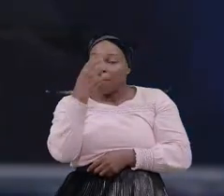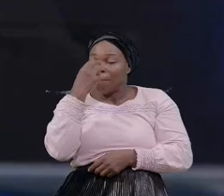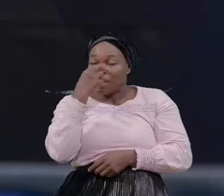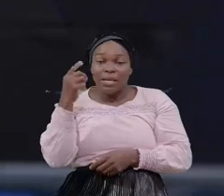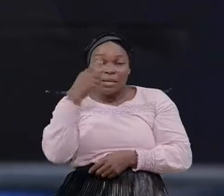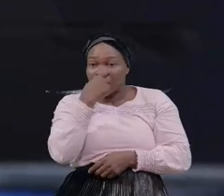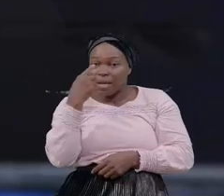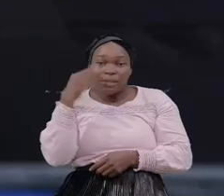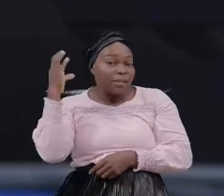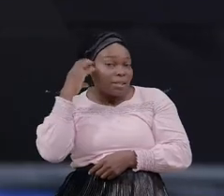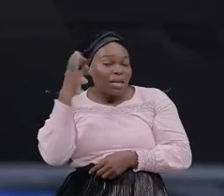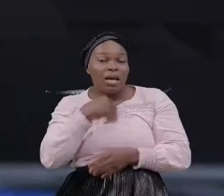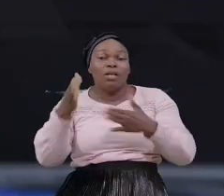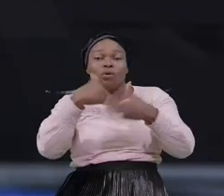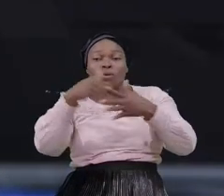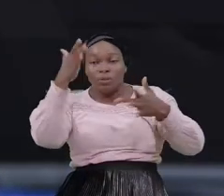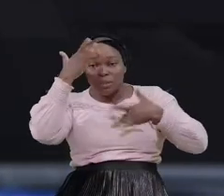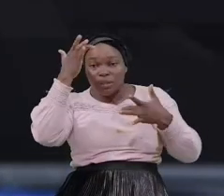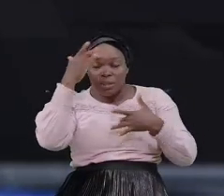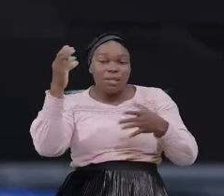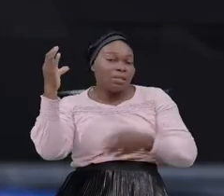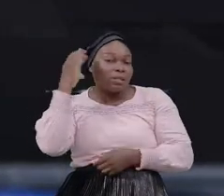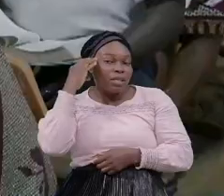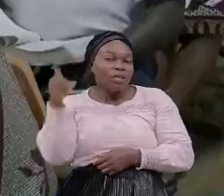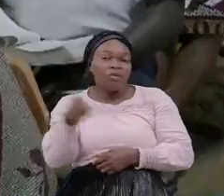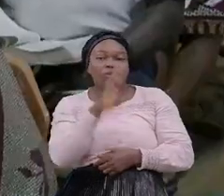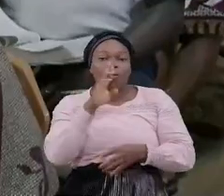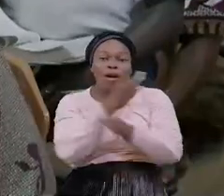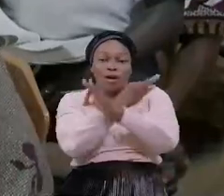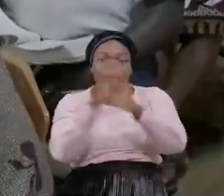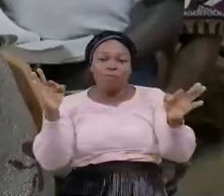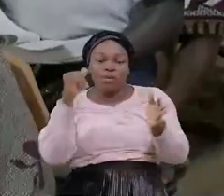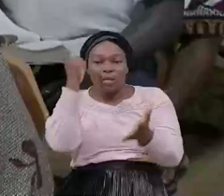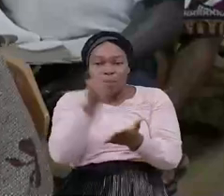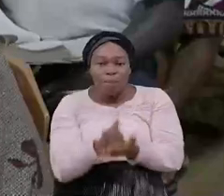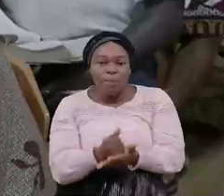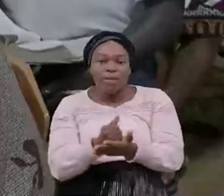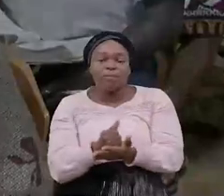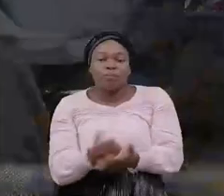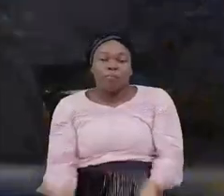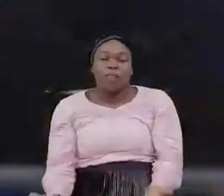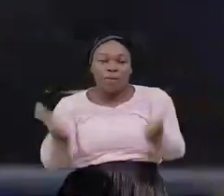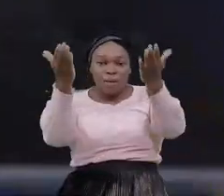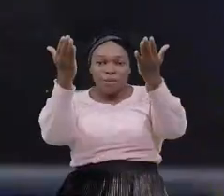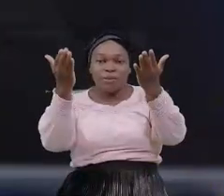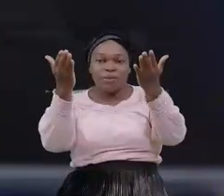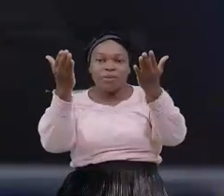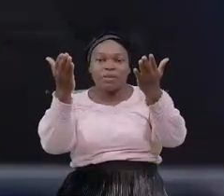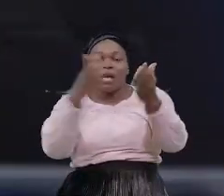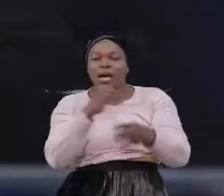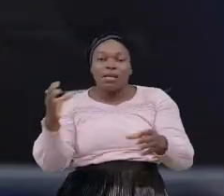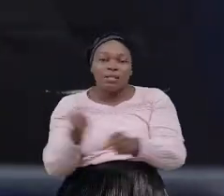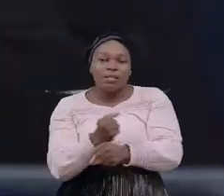entend et toutes les infirmités l'entendent. Vous êtes affranchis. Je te l'ordonne, dit-il